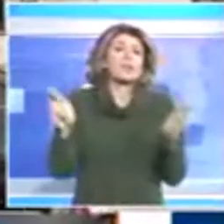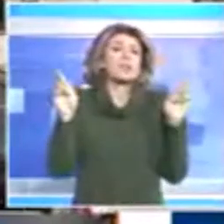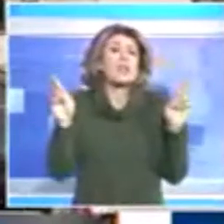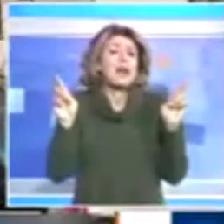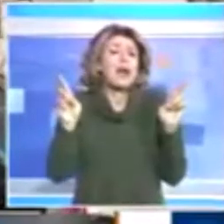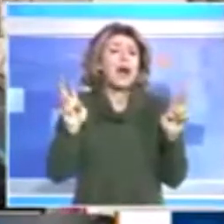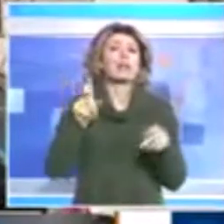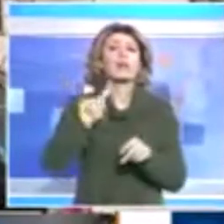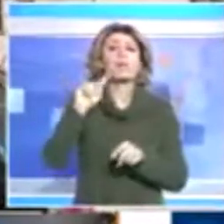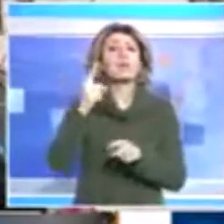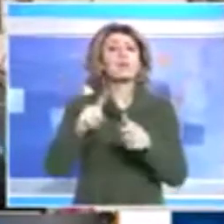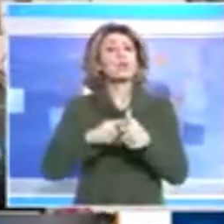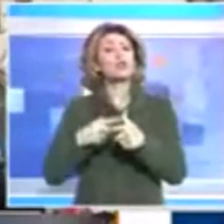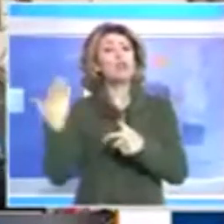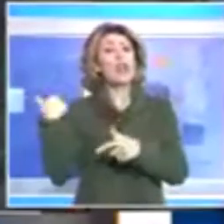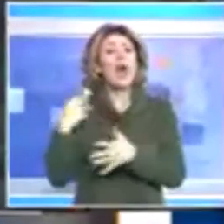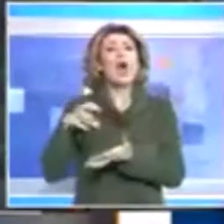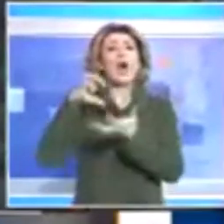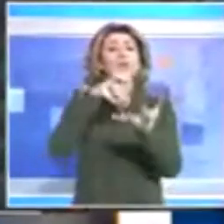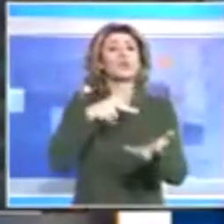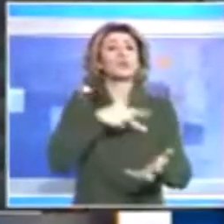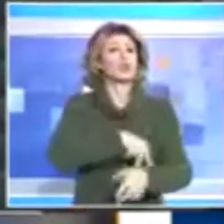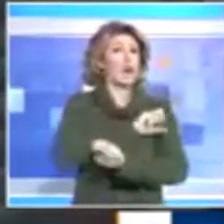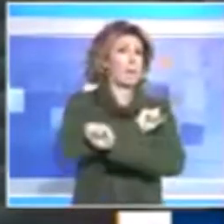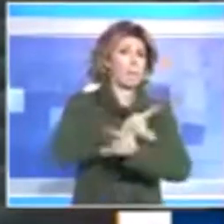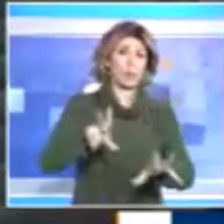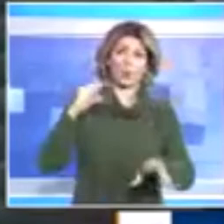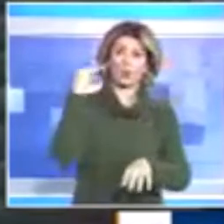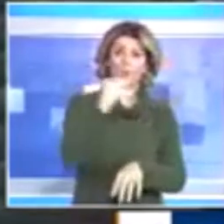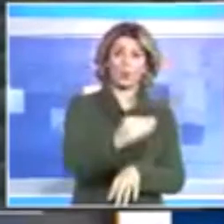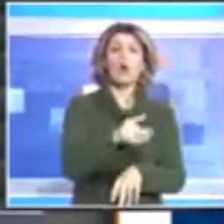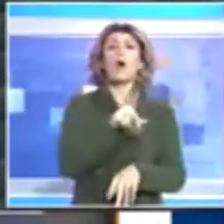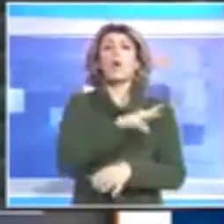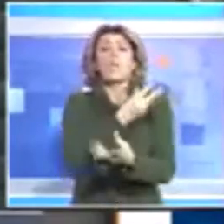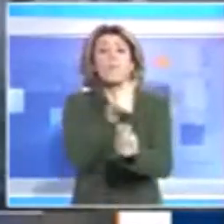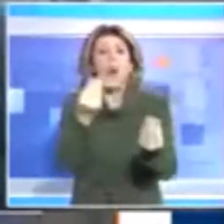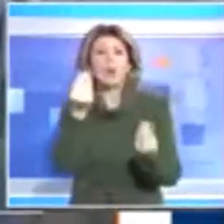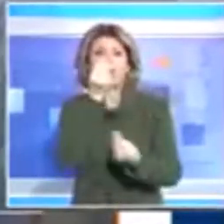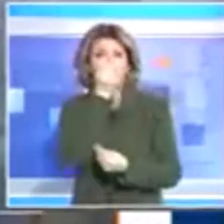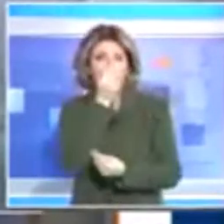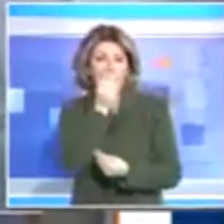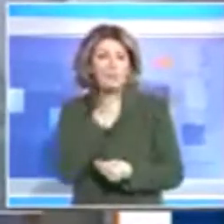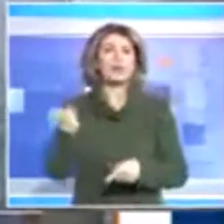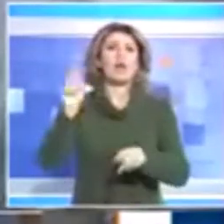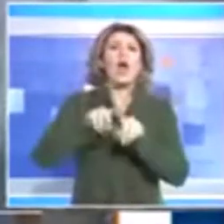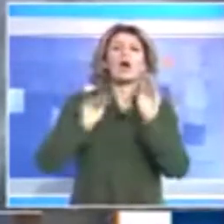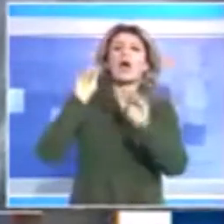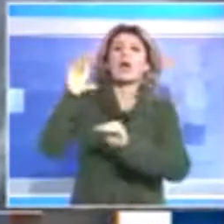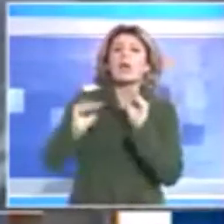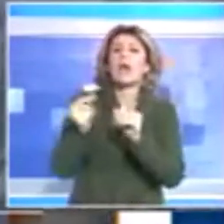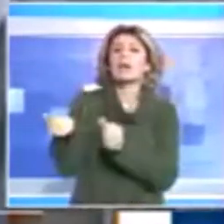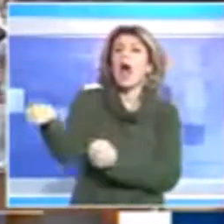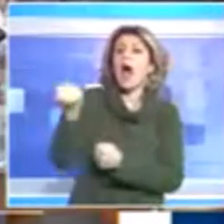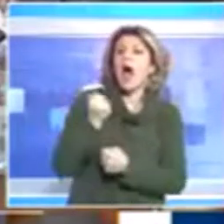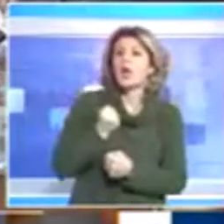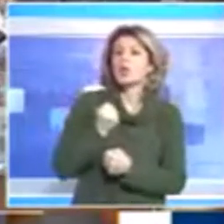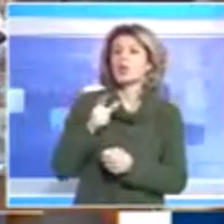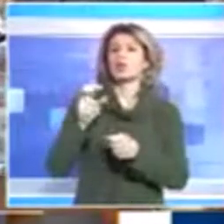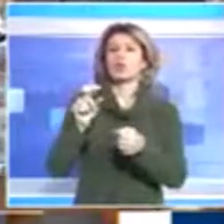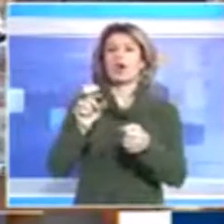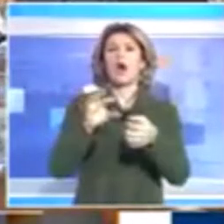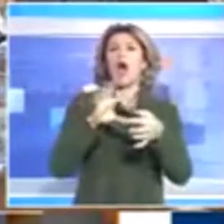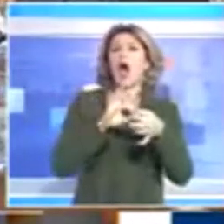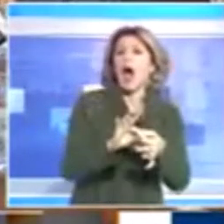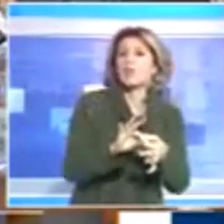ricevono più gli ammortizzatori sociali e molti sono costretti ad indebitarsi o a chiedere un aiuto economico a parenti ed amici in prefettura